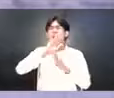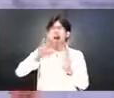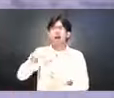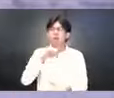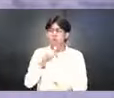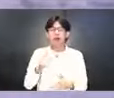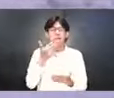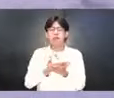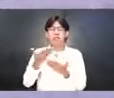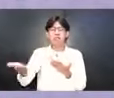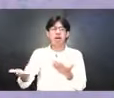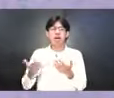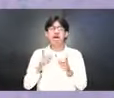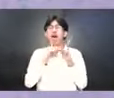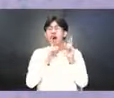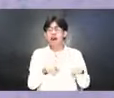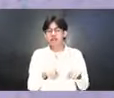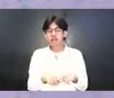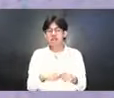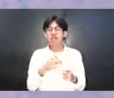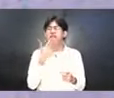ibili. Alam mo, sagot nung anak, thank you po.